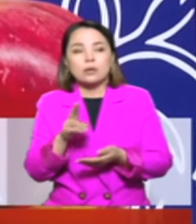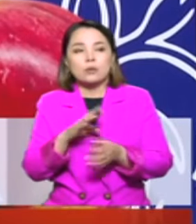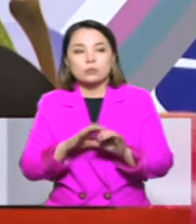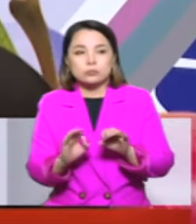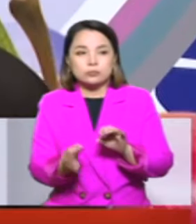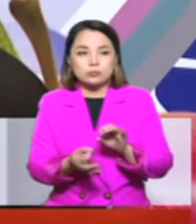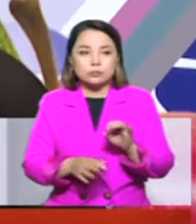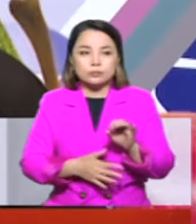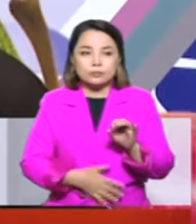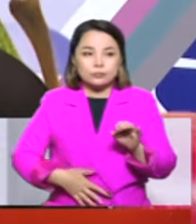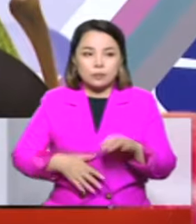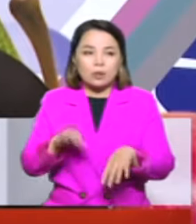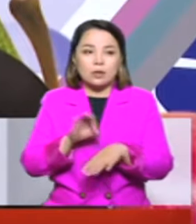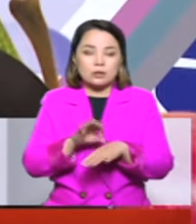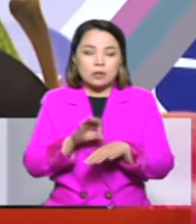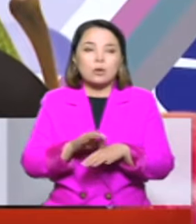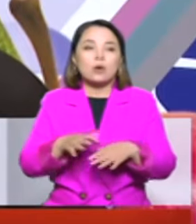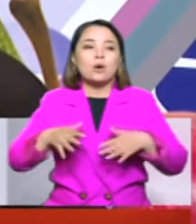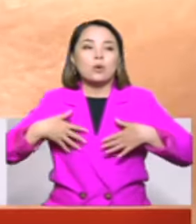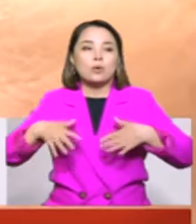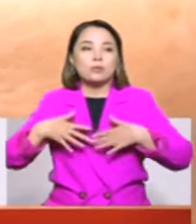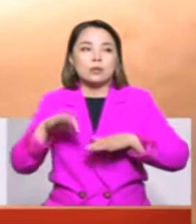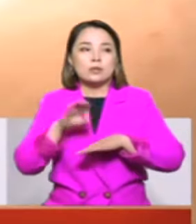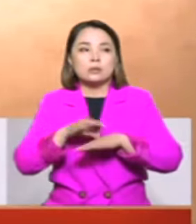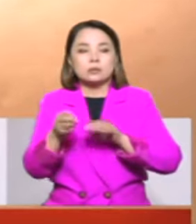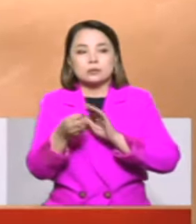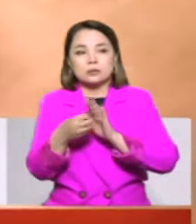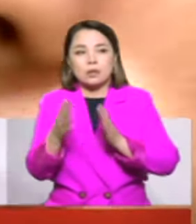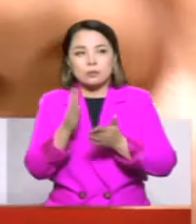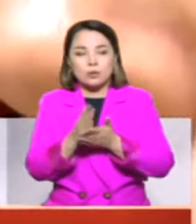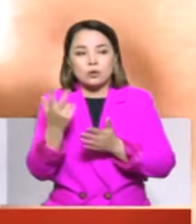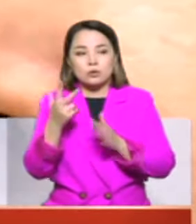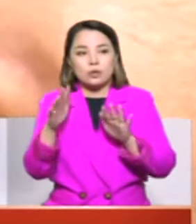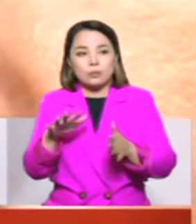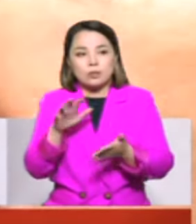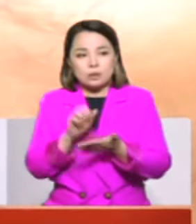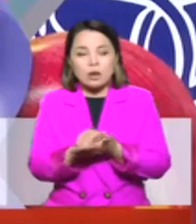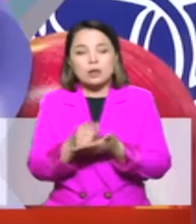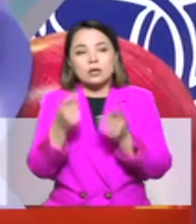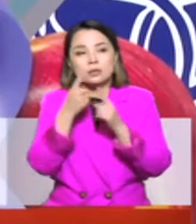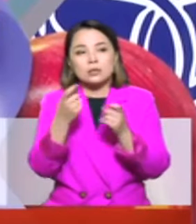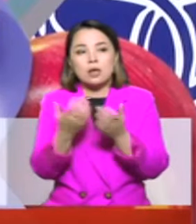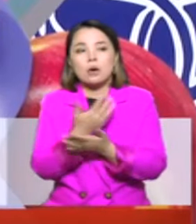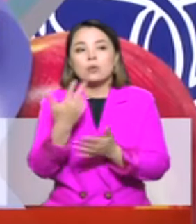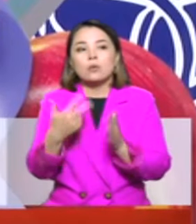тоқішектің ауруы, үшінші орында өкпенің қатерлі ісігі. Қазір мысалға соңғы деректер бойынша